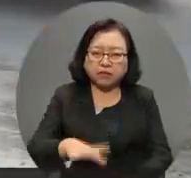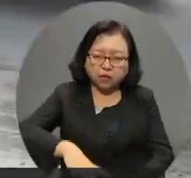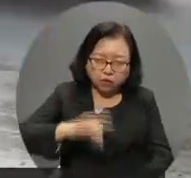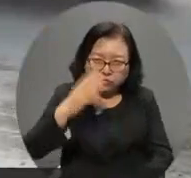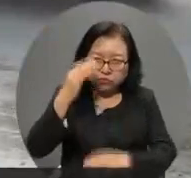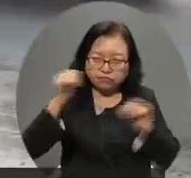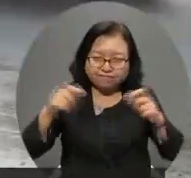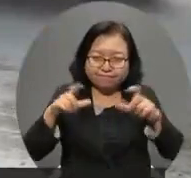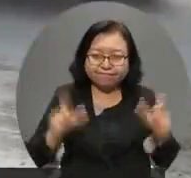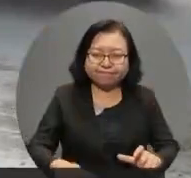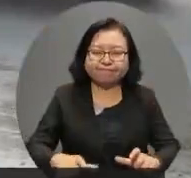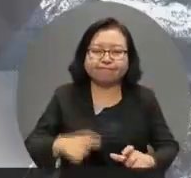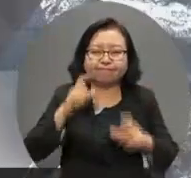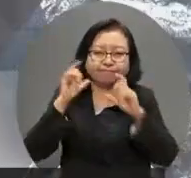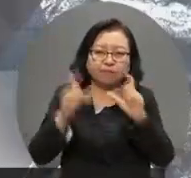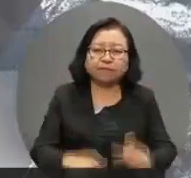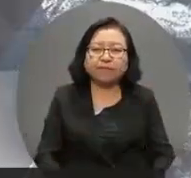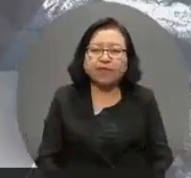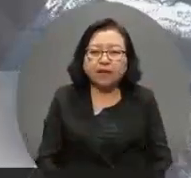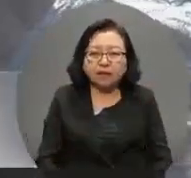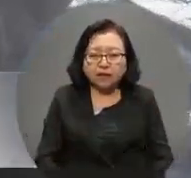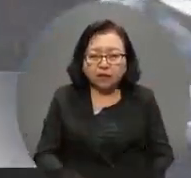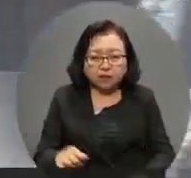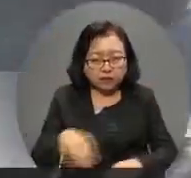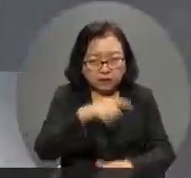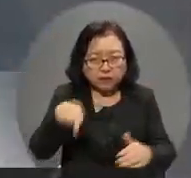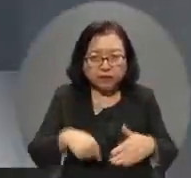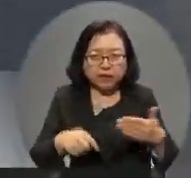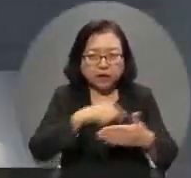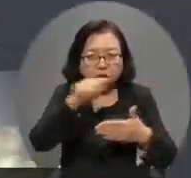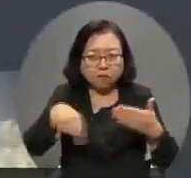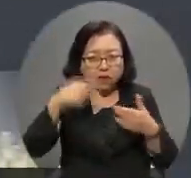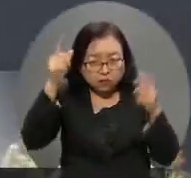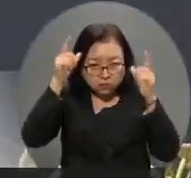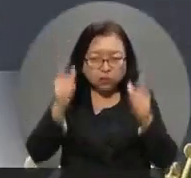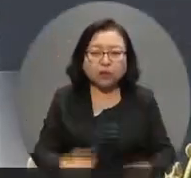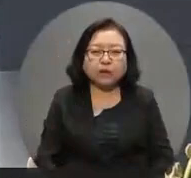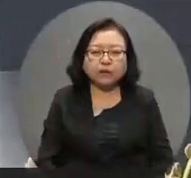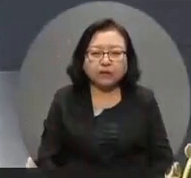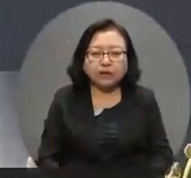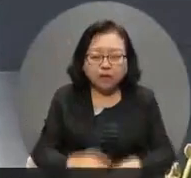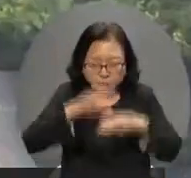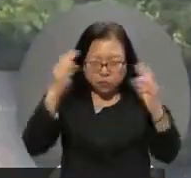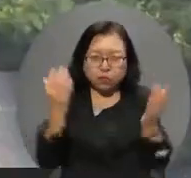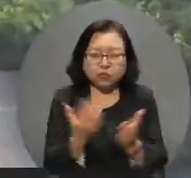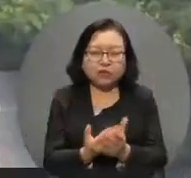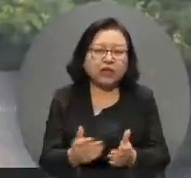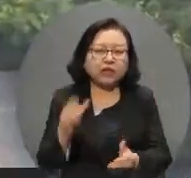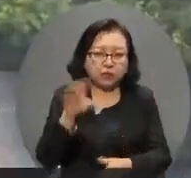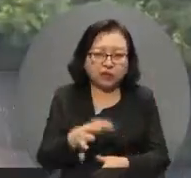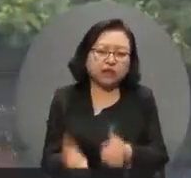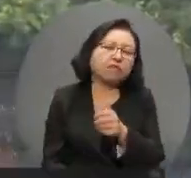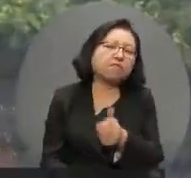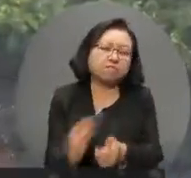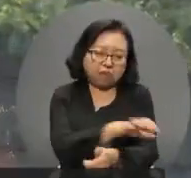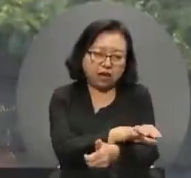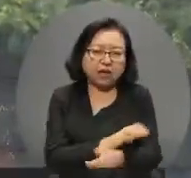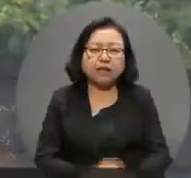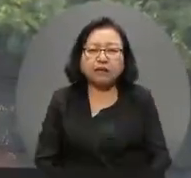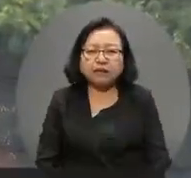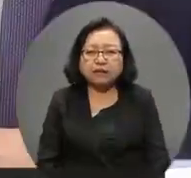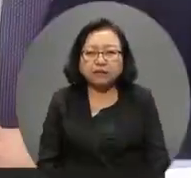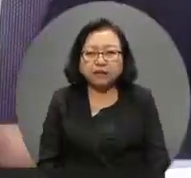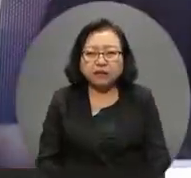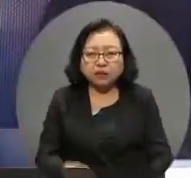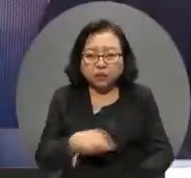나왔습니다. 농장에 있던 소 9마리는 감염되지 않은 개체까지 모두 즉시 매몰 처분됐습니다.